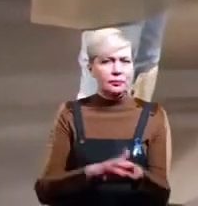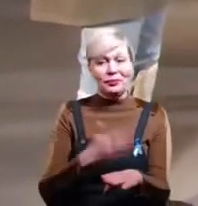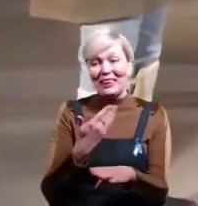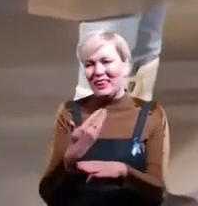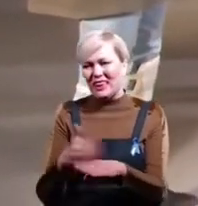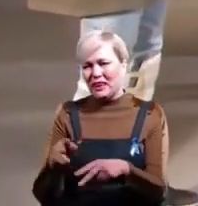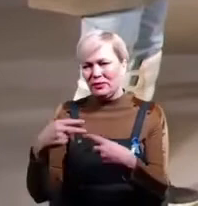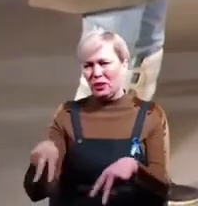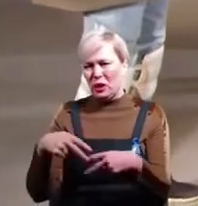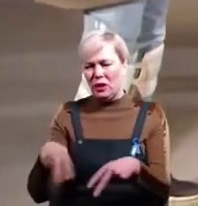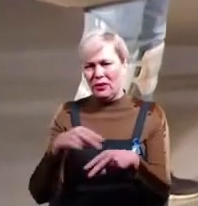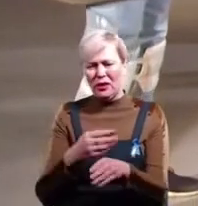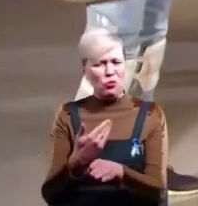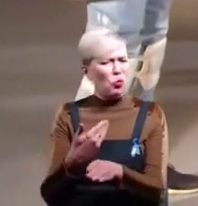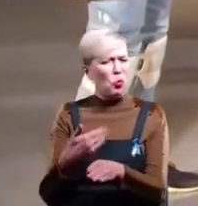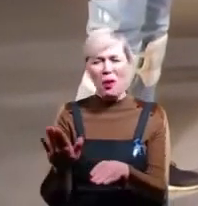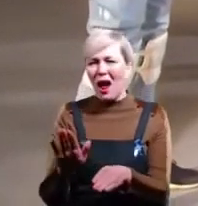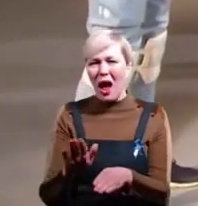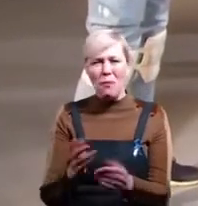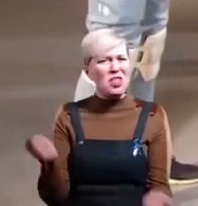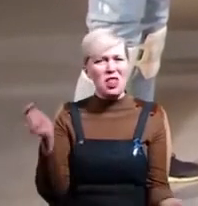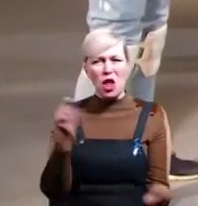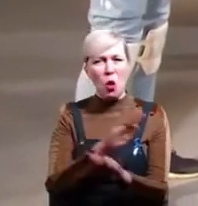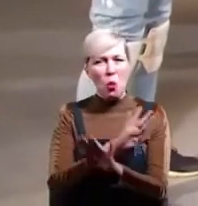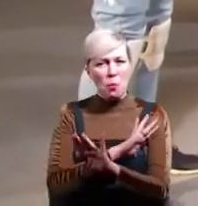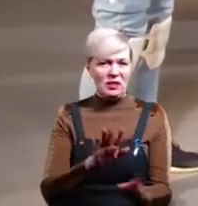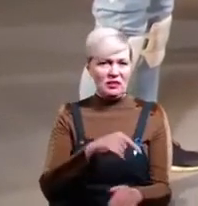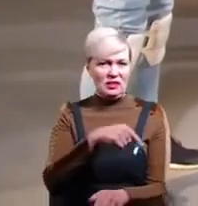что она неуместна в номере. Поэтому